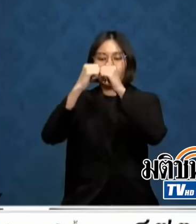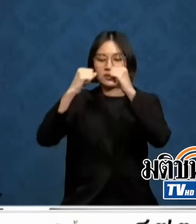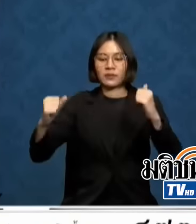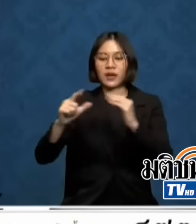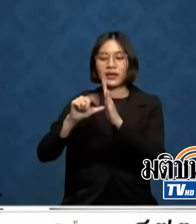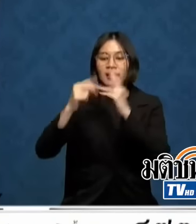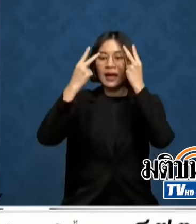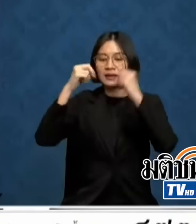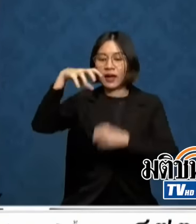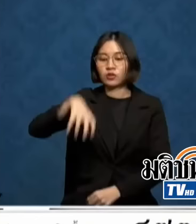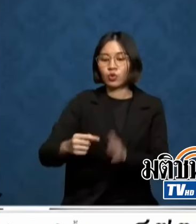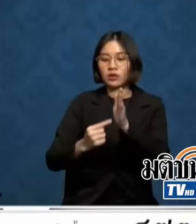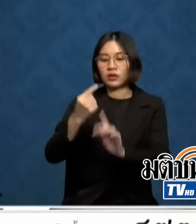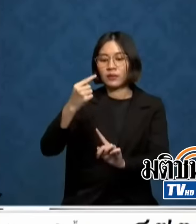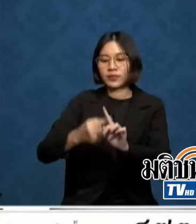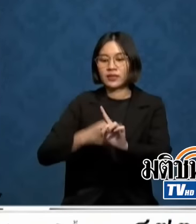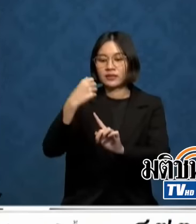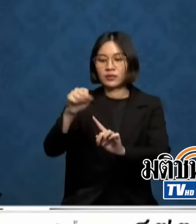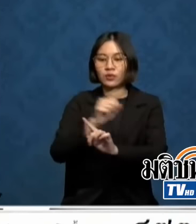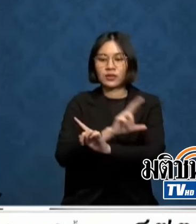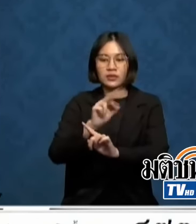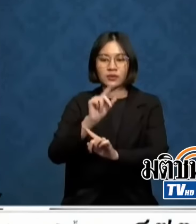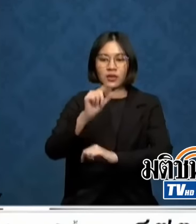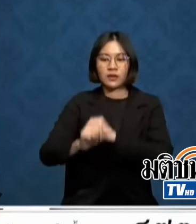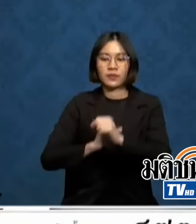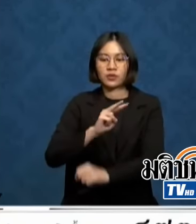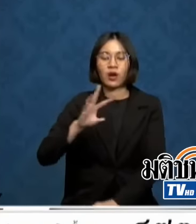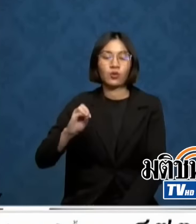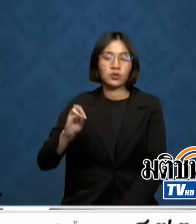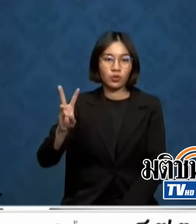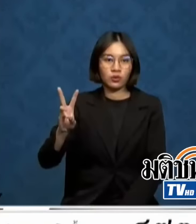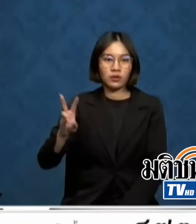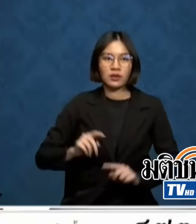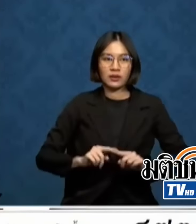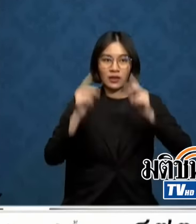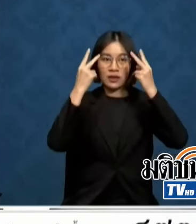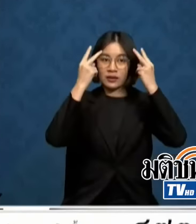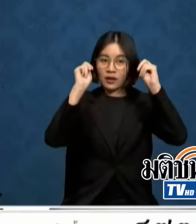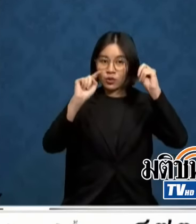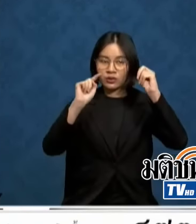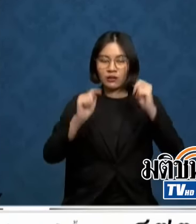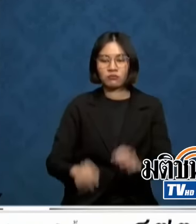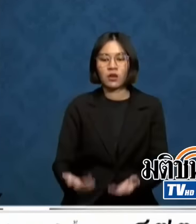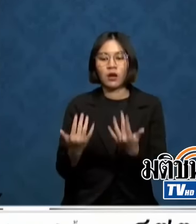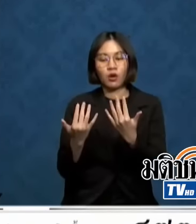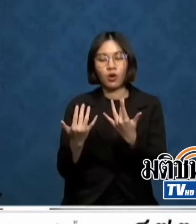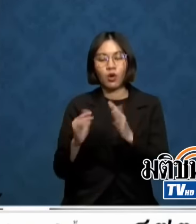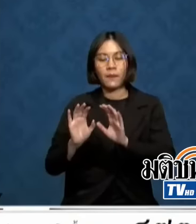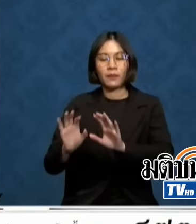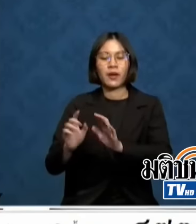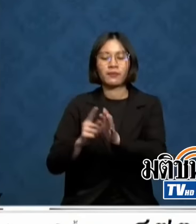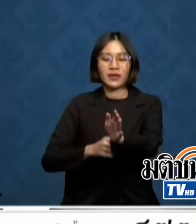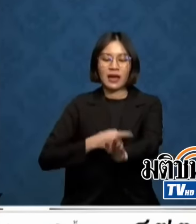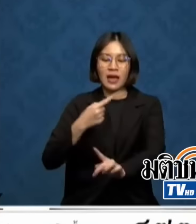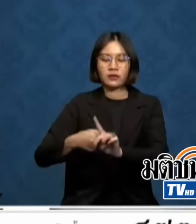นายกรัฐมนตรีตั้งแต่วันที่ 31ตุลาคมปี 2566แต่ท่านนายกครับก็ได้ดองร่างดังกล่าวไว้ถึง